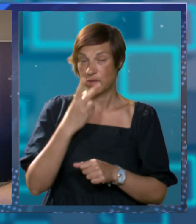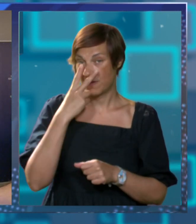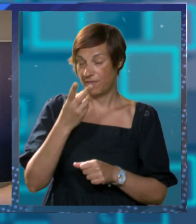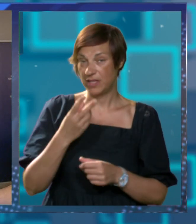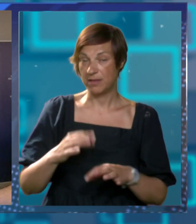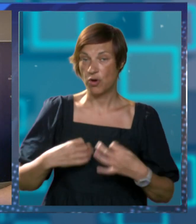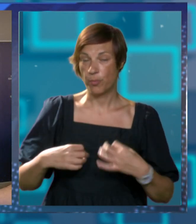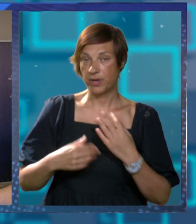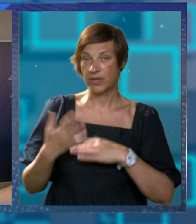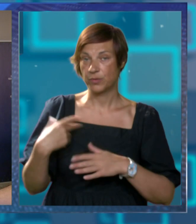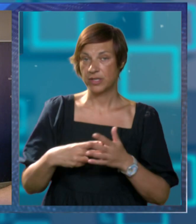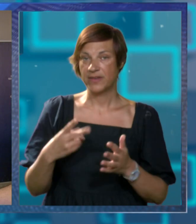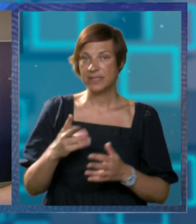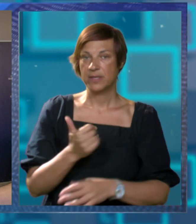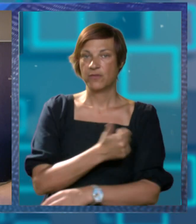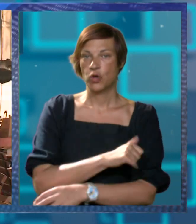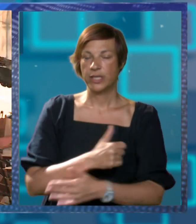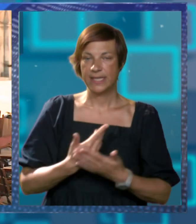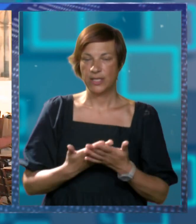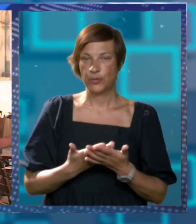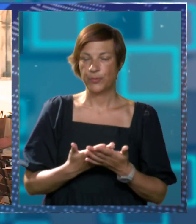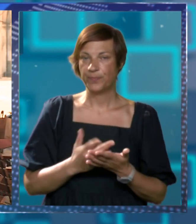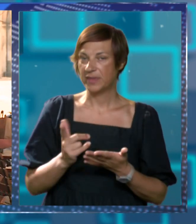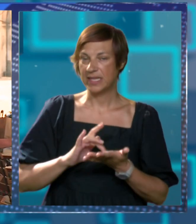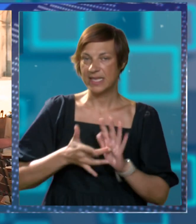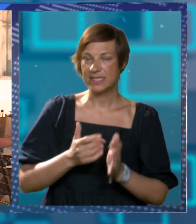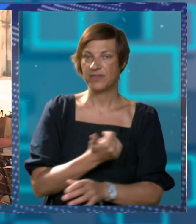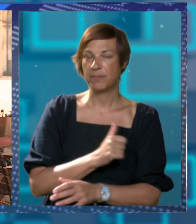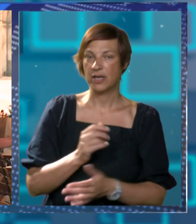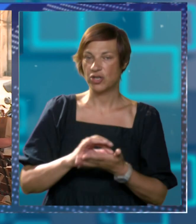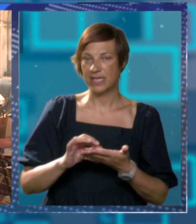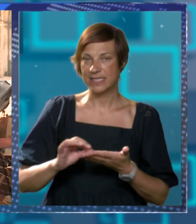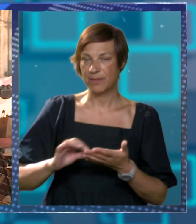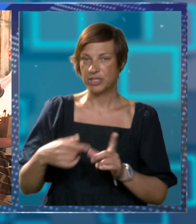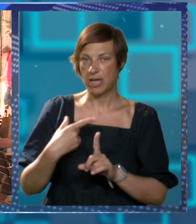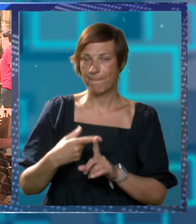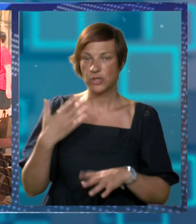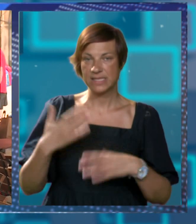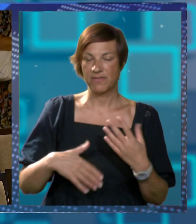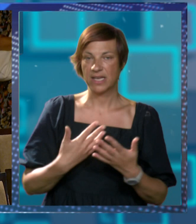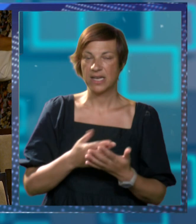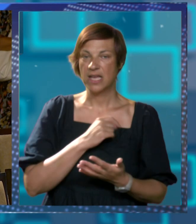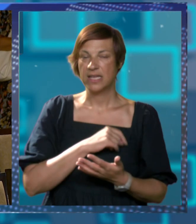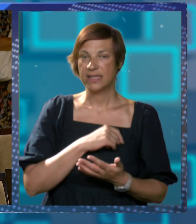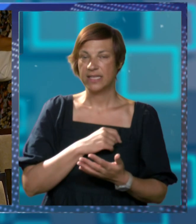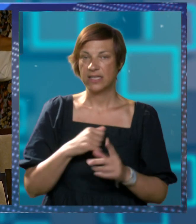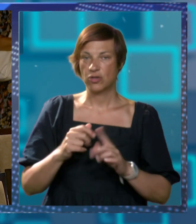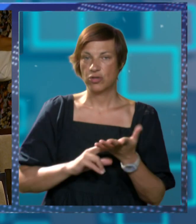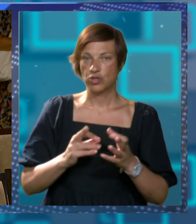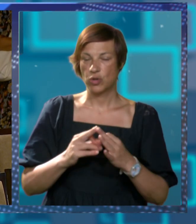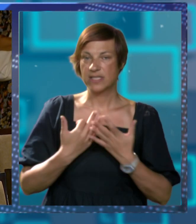evo, vidimo oporavak u odnosu na 2021. godinu. Nije pak svima godina za nama zabilježila pozitivan kraj. Direktor